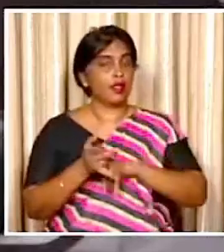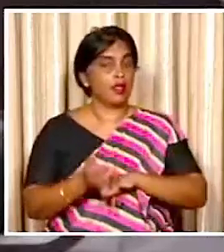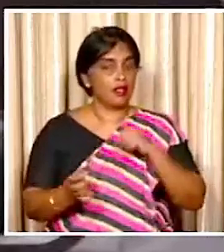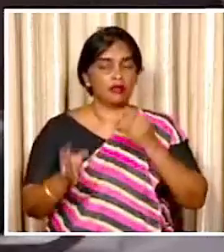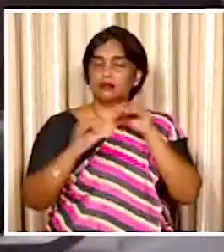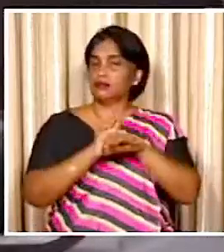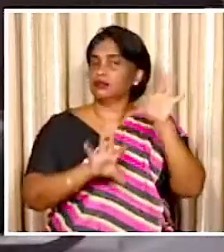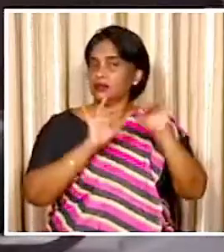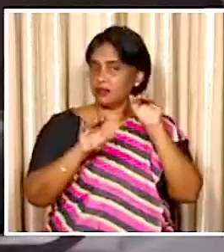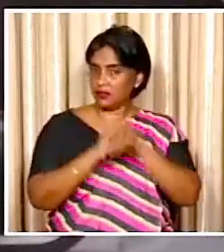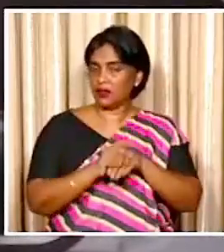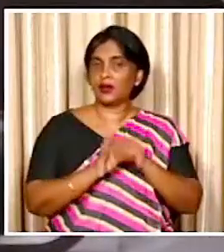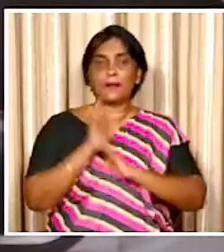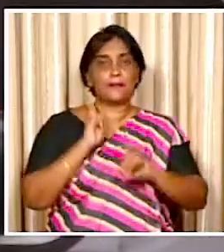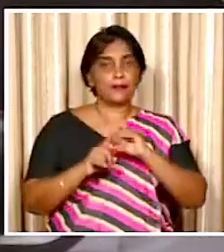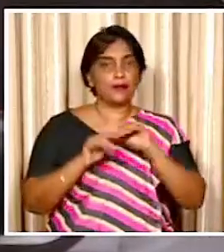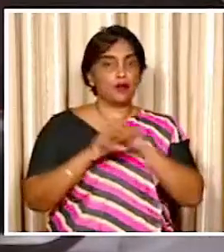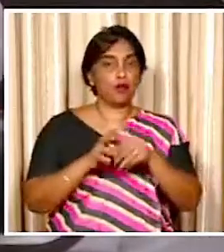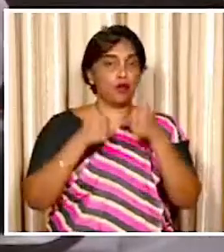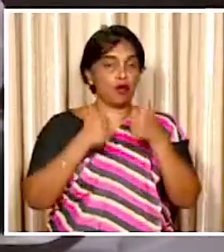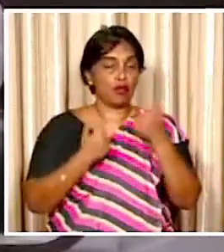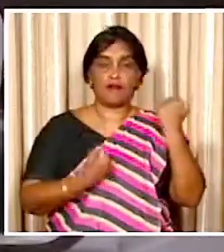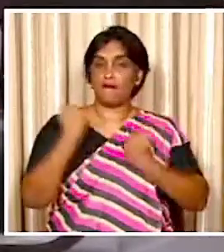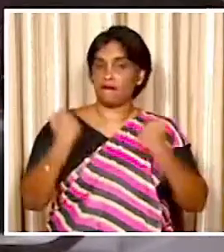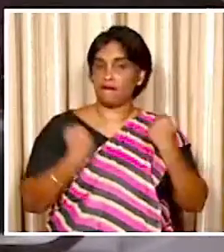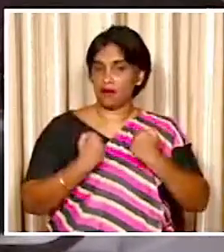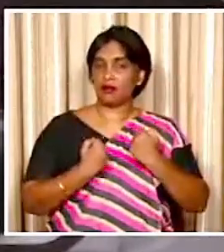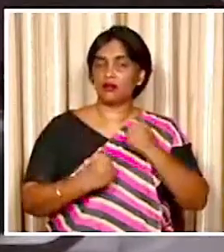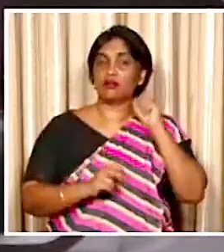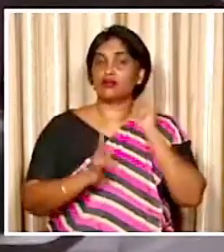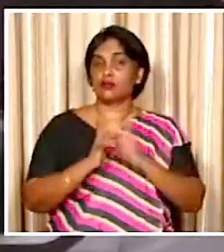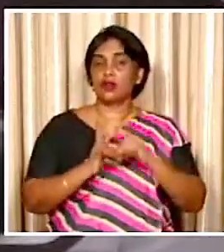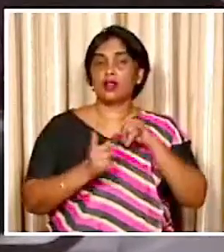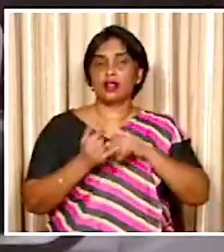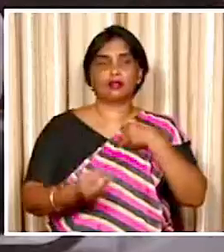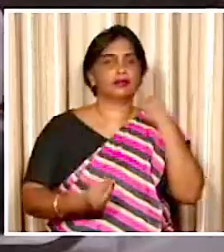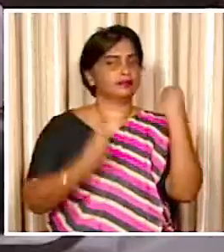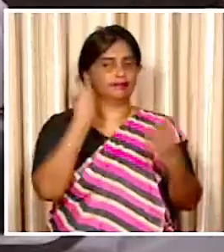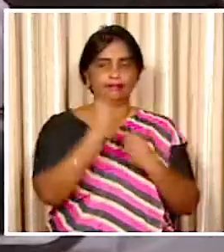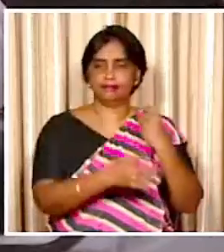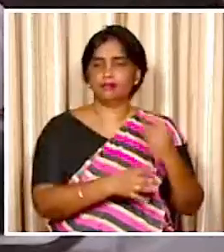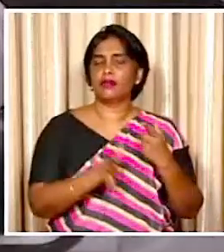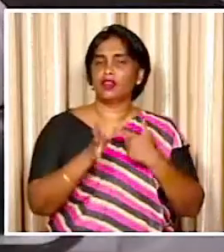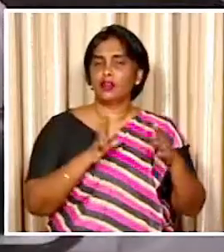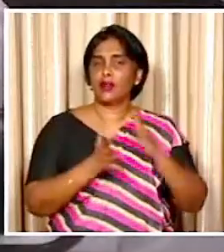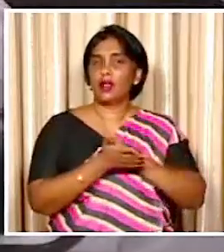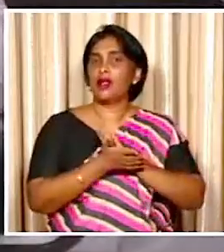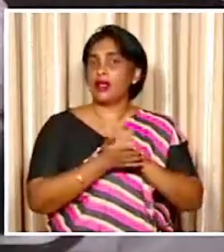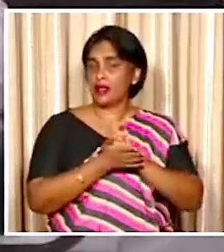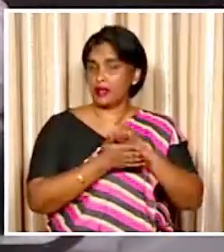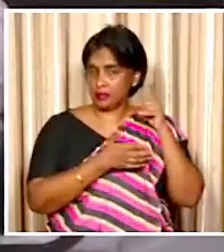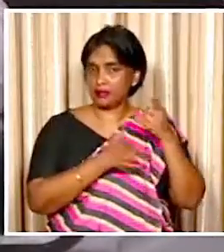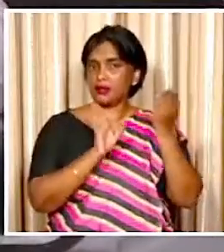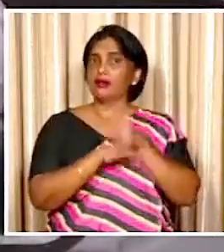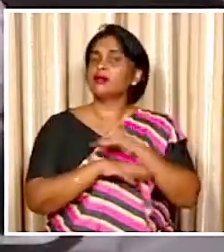පත් කරලා අමාත්‍යංශවල තියෙන හොඳම වාහන ටික මේ සම්බන්ධීකරණ ලේකම්වරුන්ට ගන්න. මේ අනුරාධපුරේ හැරිසන්